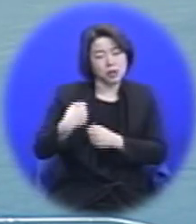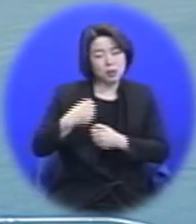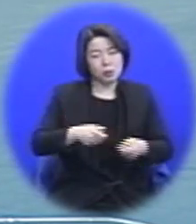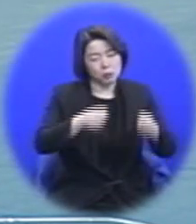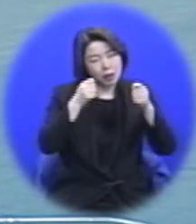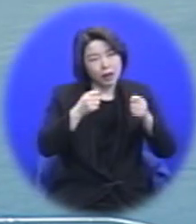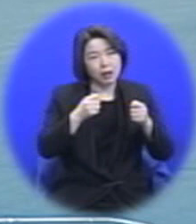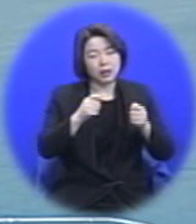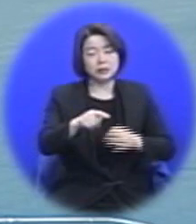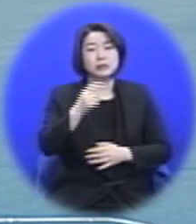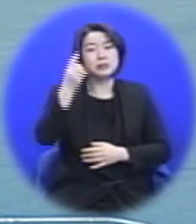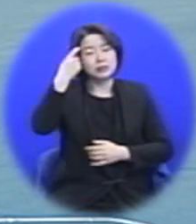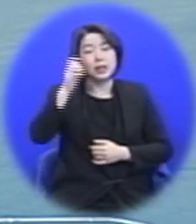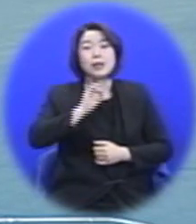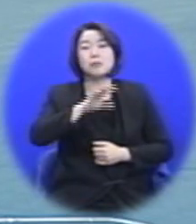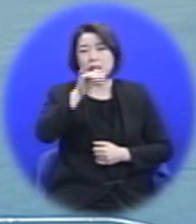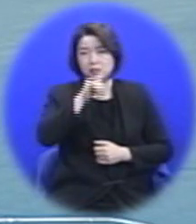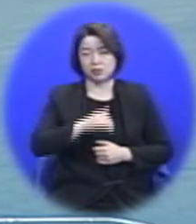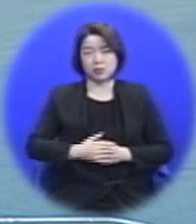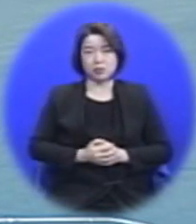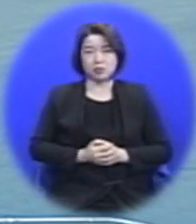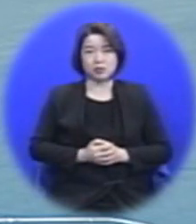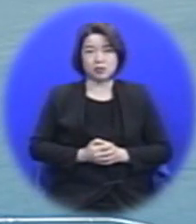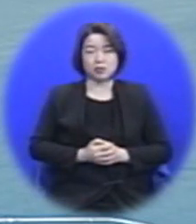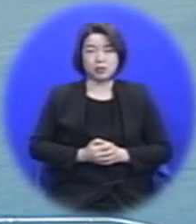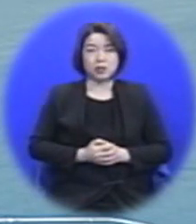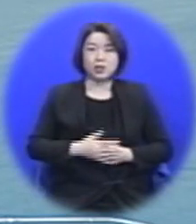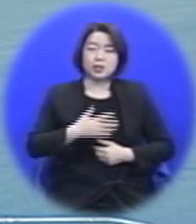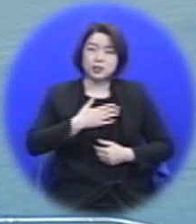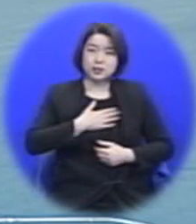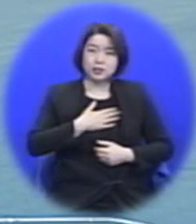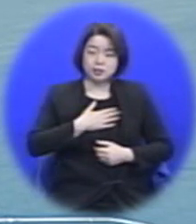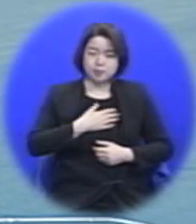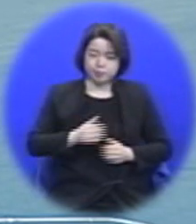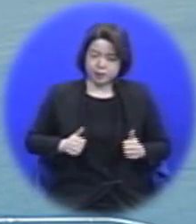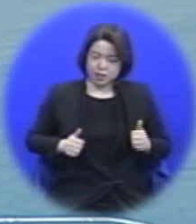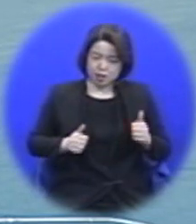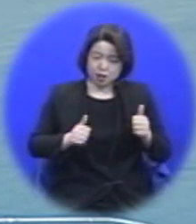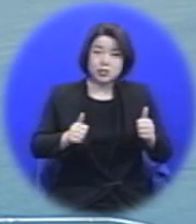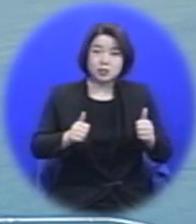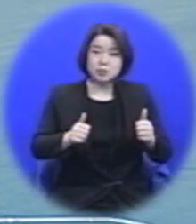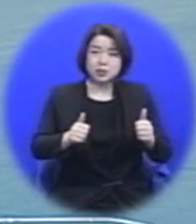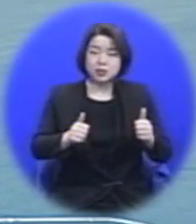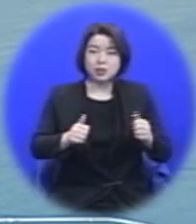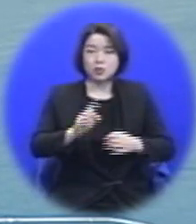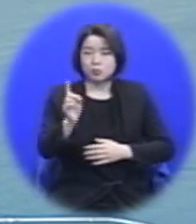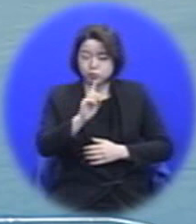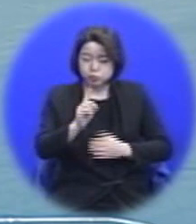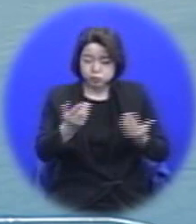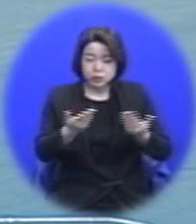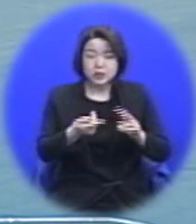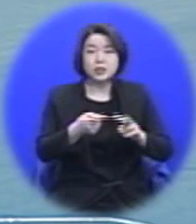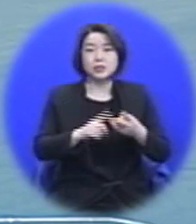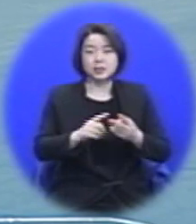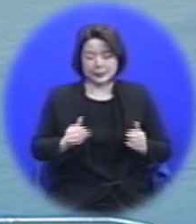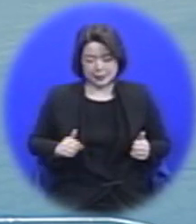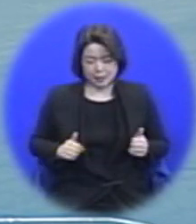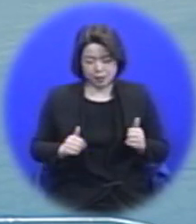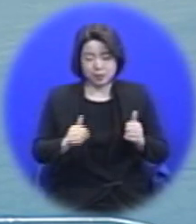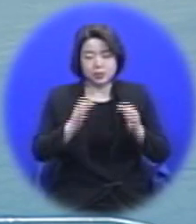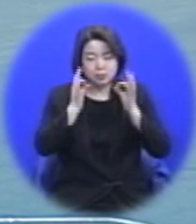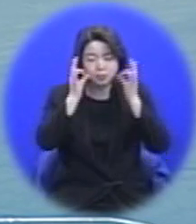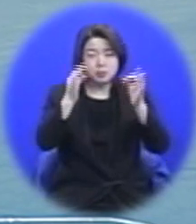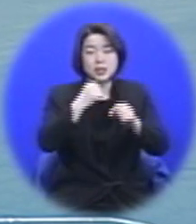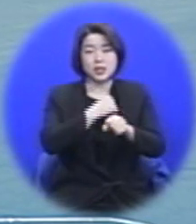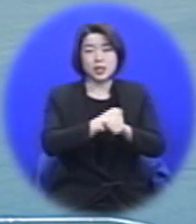제대하나 그 생각만 했습니다. 저는 열심히 성실히 해야 된다고, 무슨 일이든지 열심히 성실히 해야 된다고